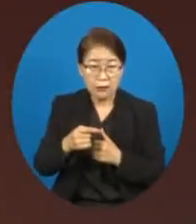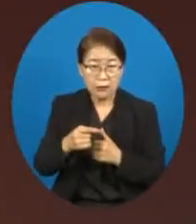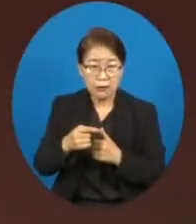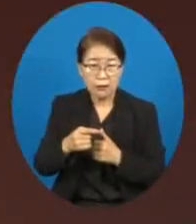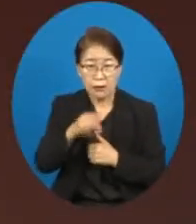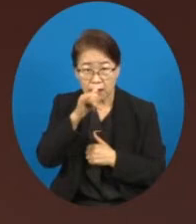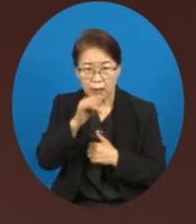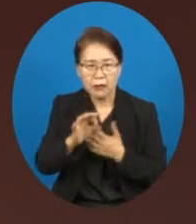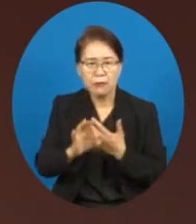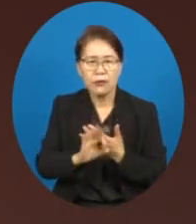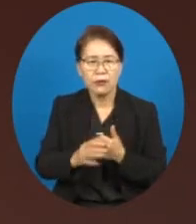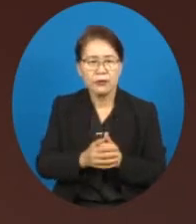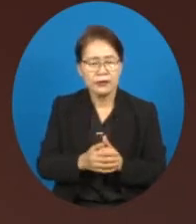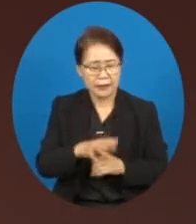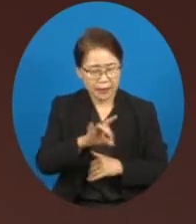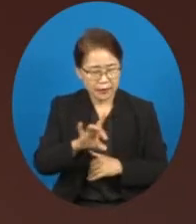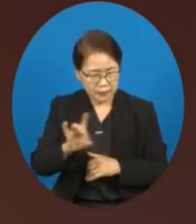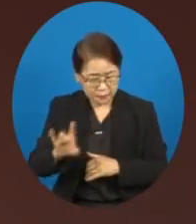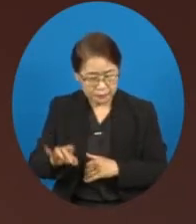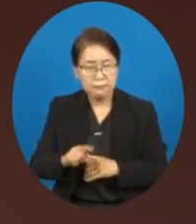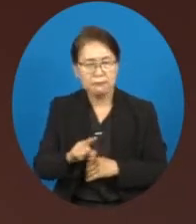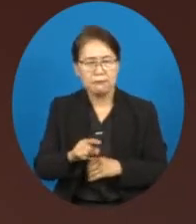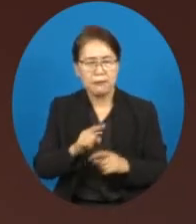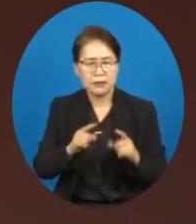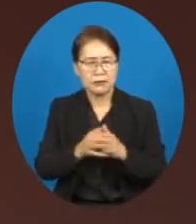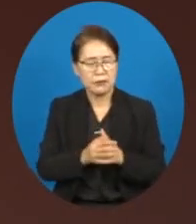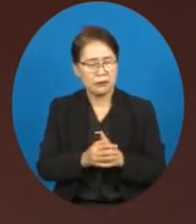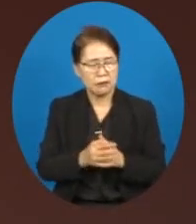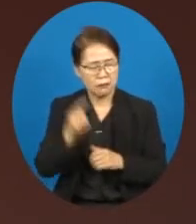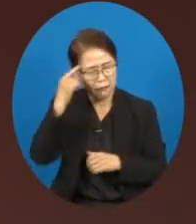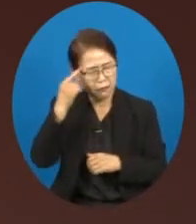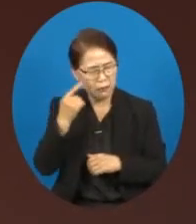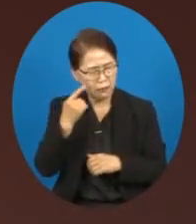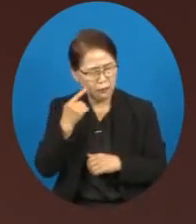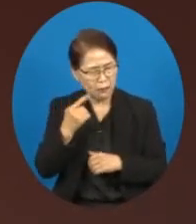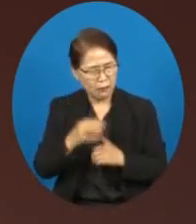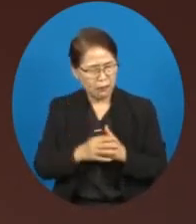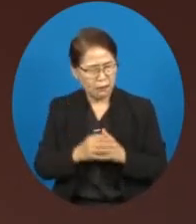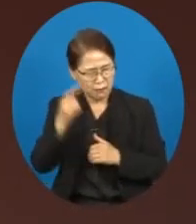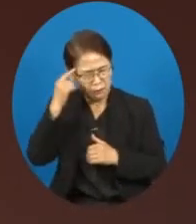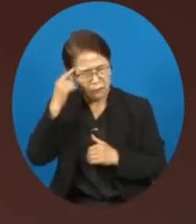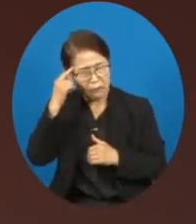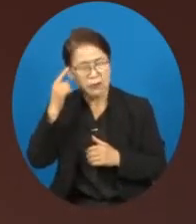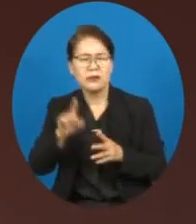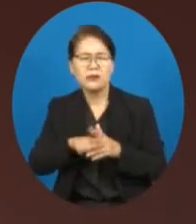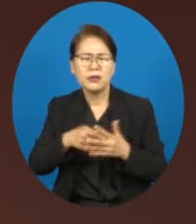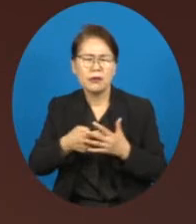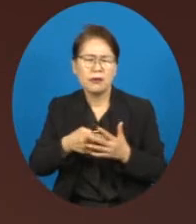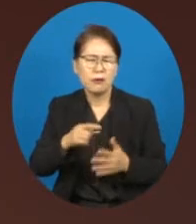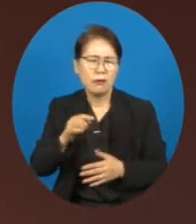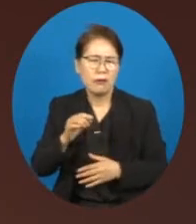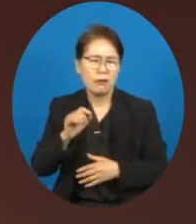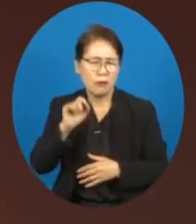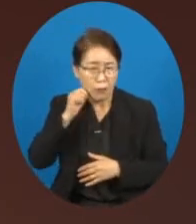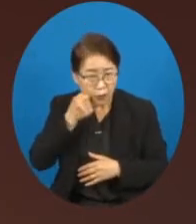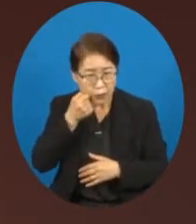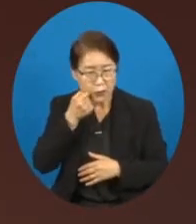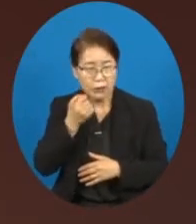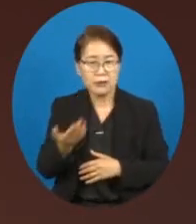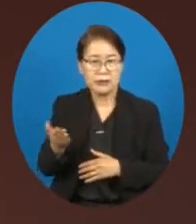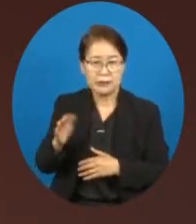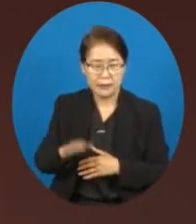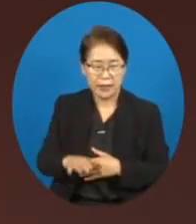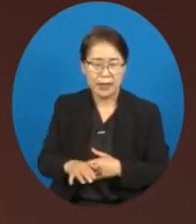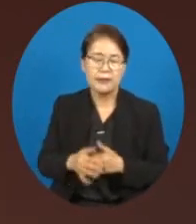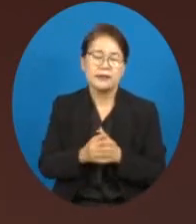한다면 때로는 그 말씀이 상식적으로 이해가 되지 않아도 약속을 지키시는 신실하신